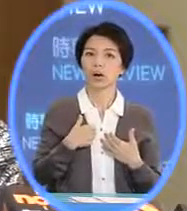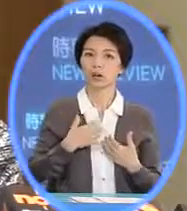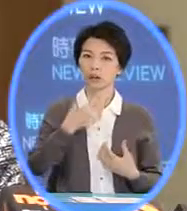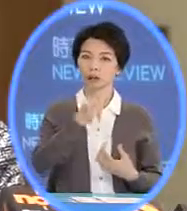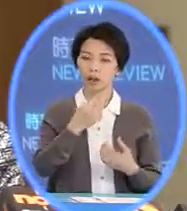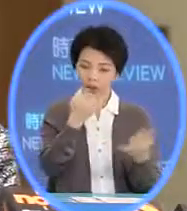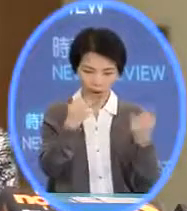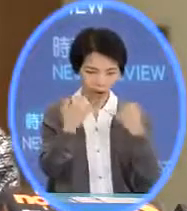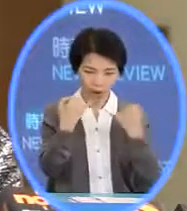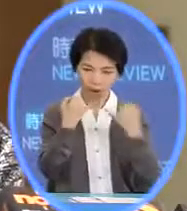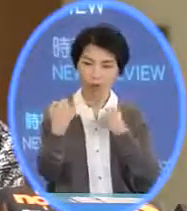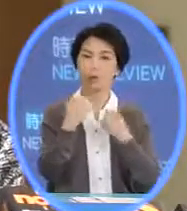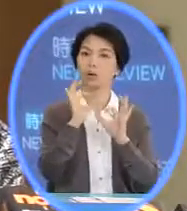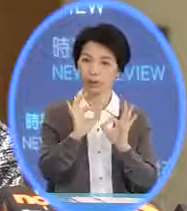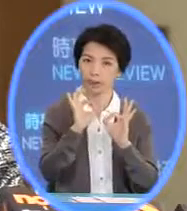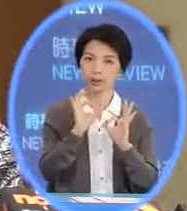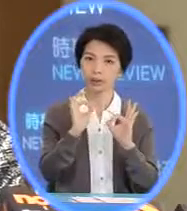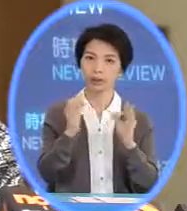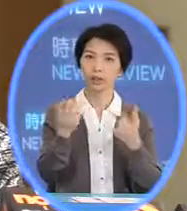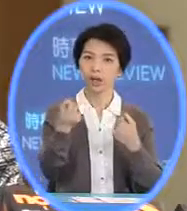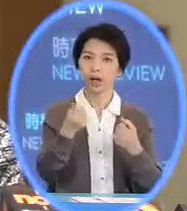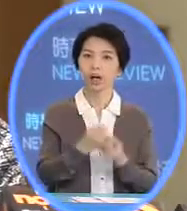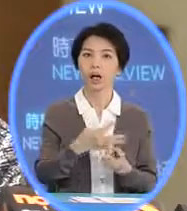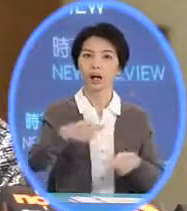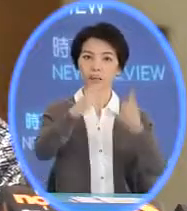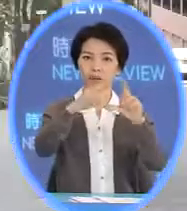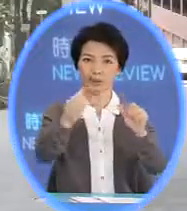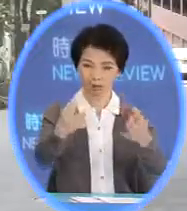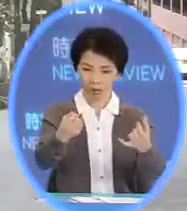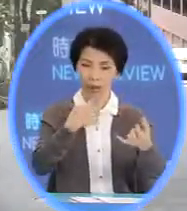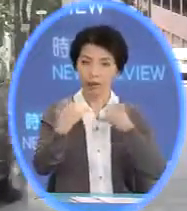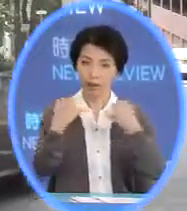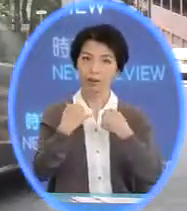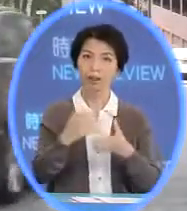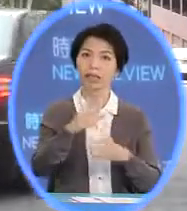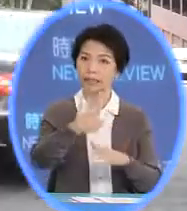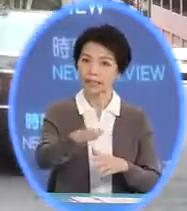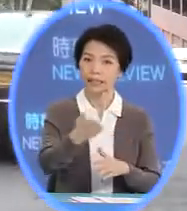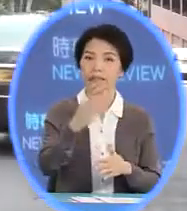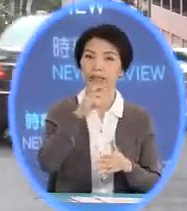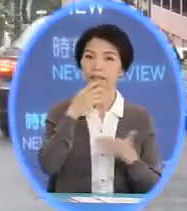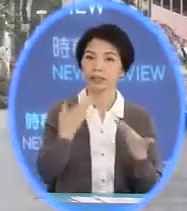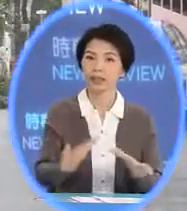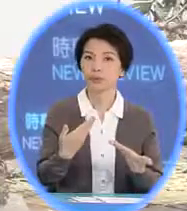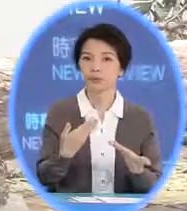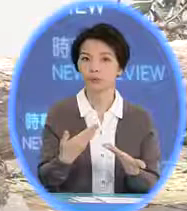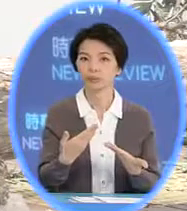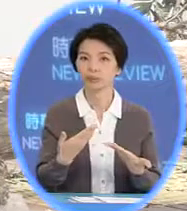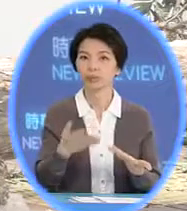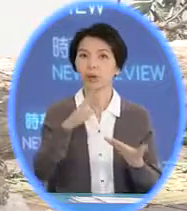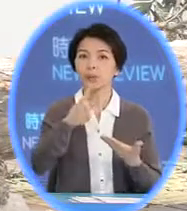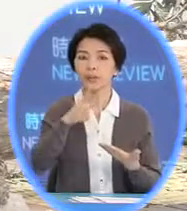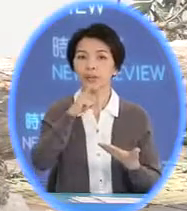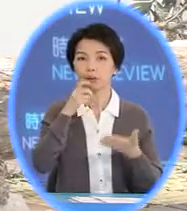一下氣是沒問題的，特首是可以被人罵的，但是你說是不是就要因為